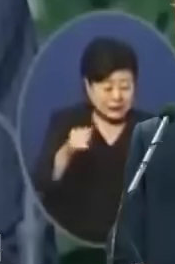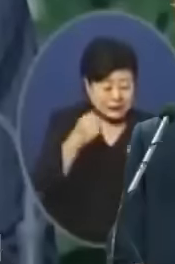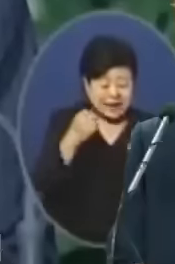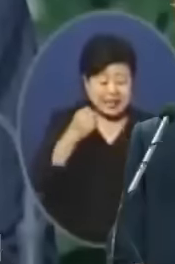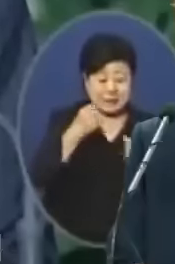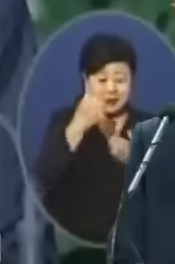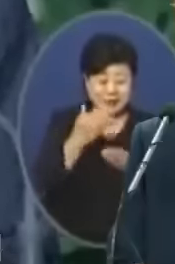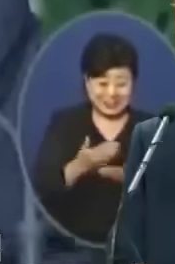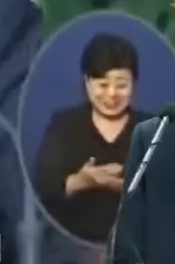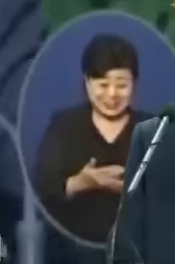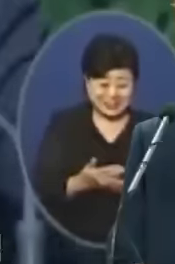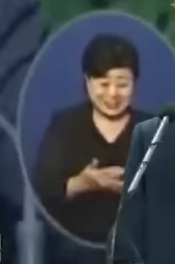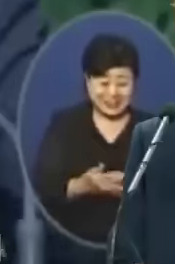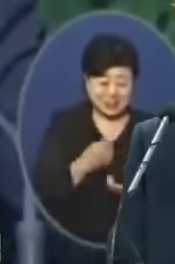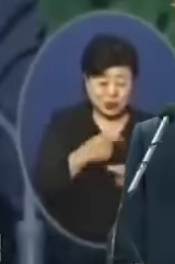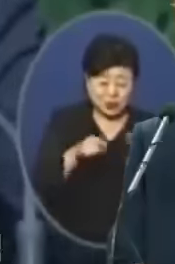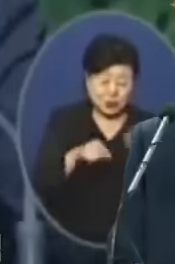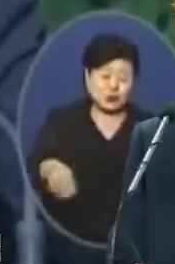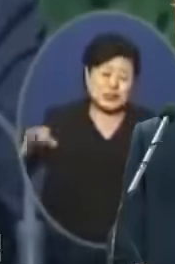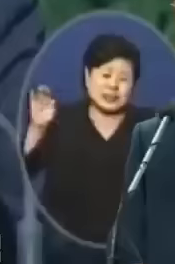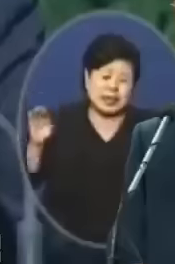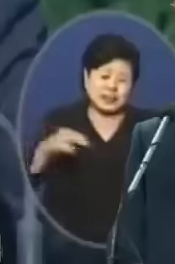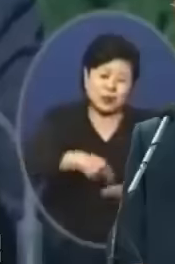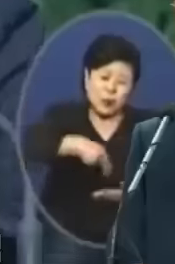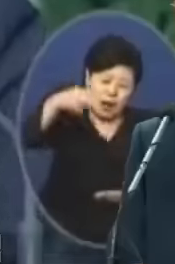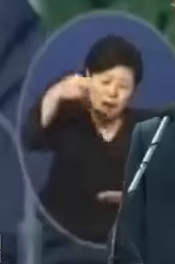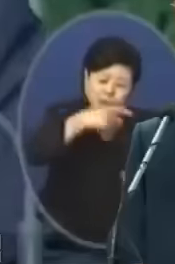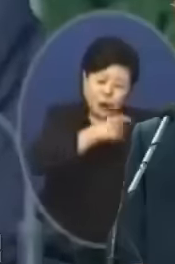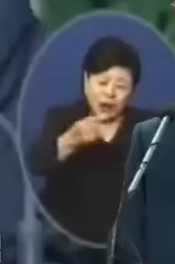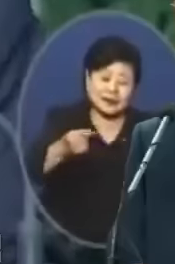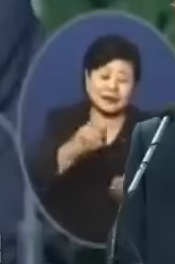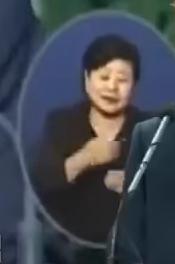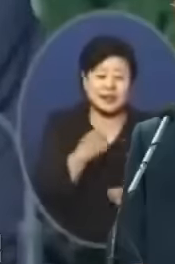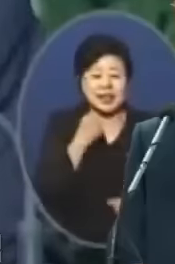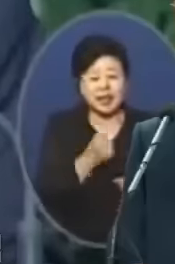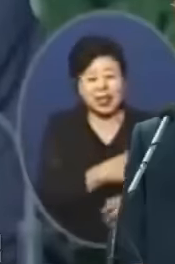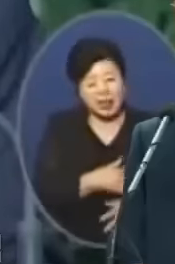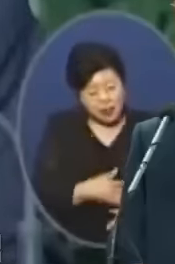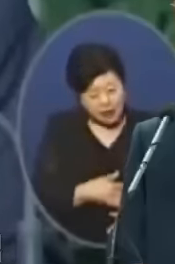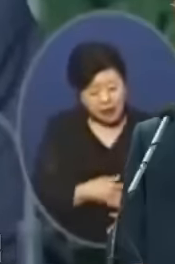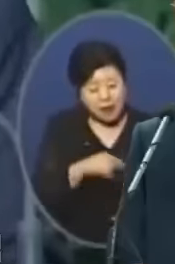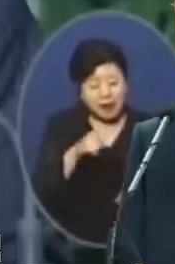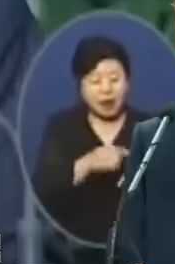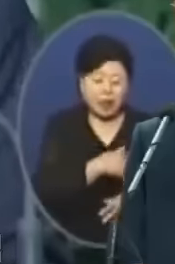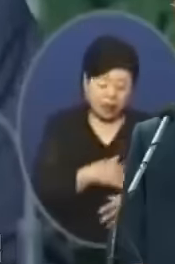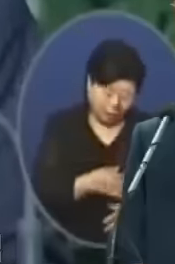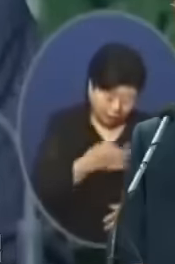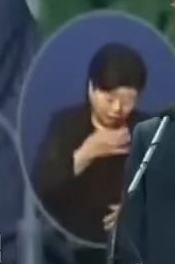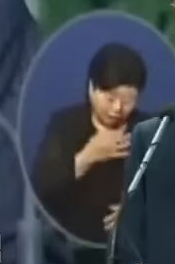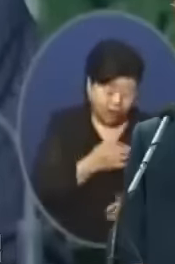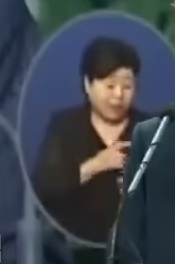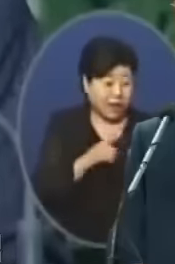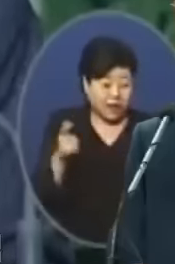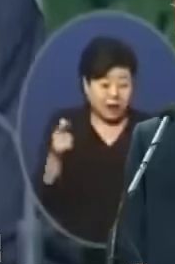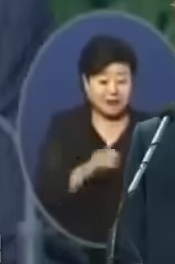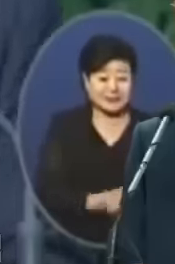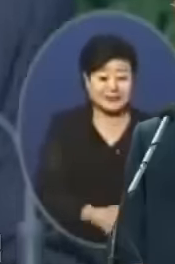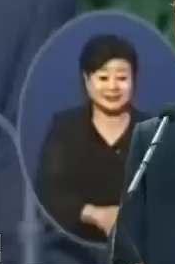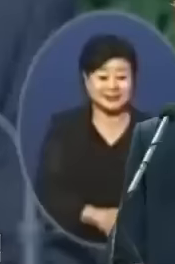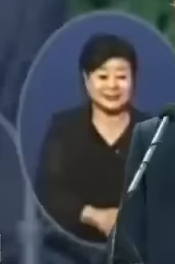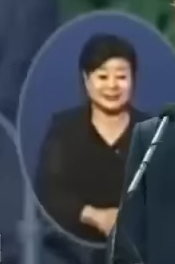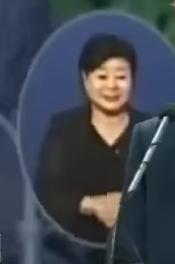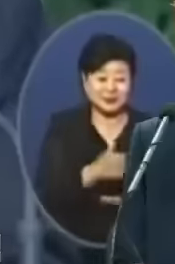새 힘을 얻으니 독수리가 날개치며 올라갈 것 같으시오. 다른 박자라도 비온 잠을 걸어가도 곰빛이 아니라고 말씀한 것이기